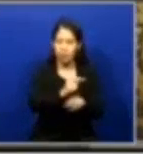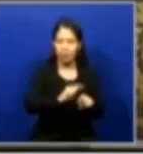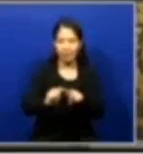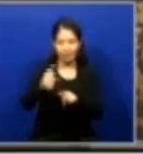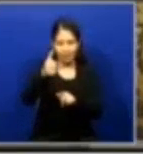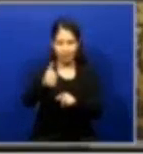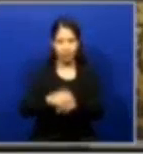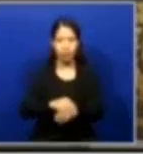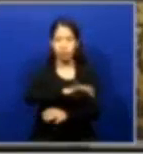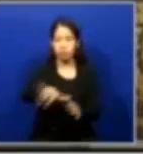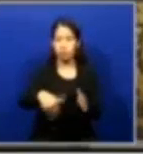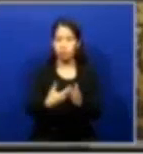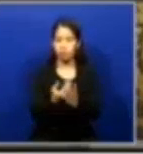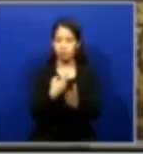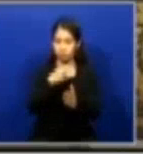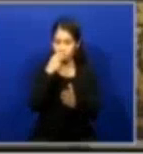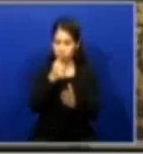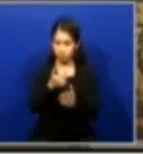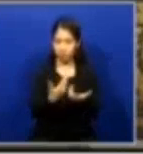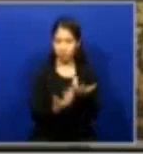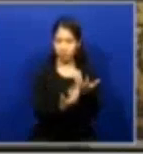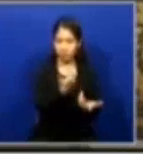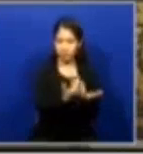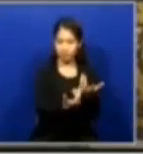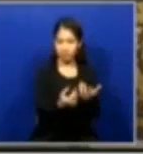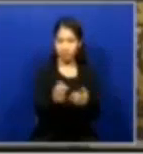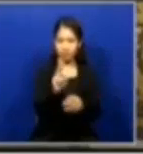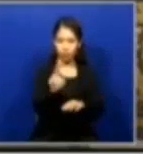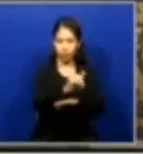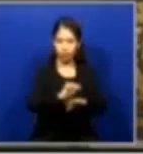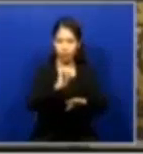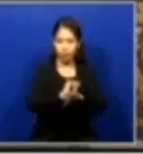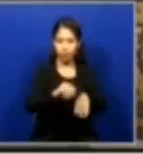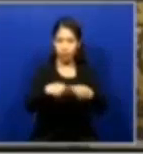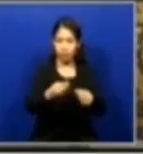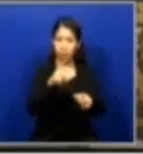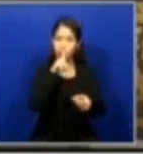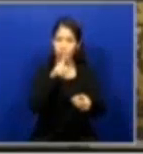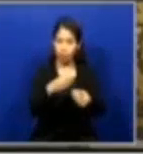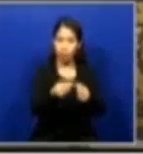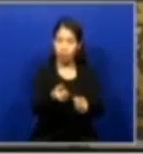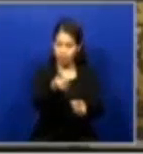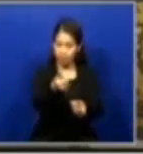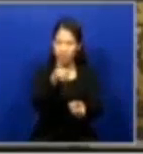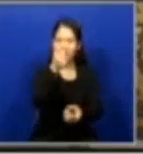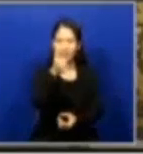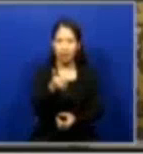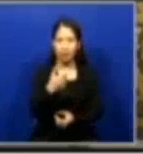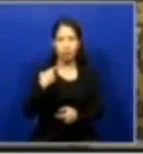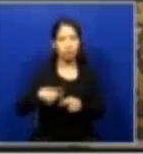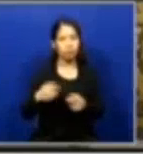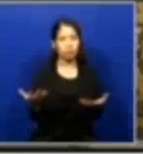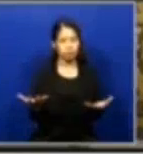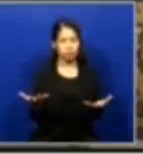นี่คือสิ่งที่จะเกิดขึ้นจากย่าเนเปีย2ไร่ที่ท่านจะให้ถามว่าให้ได้ไหมให้ได้ยากอะไรอ่ะ